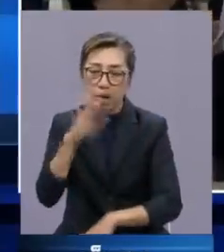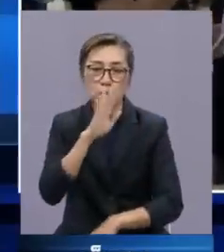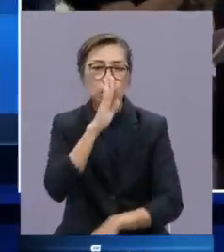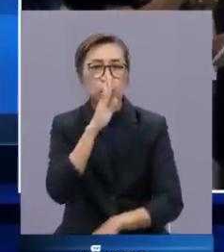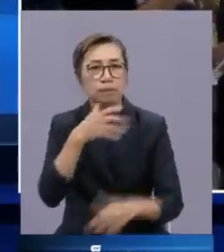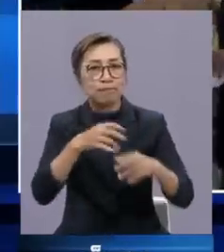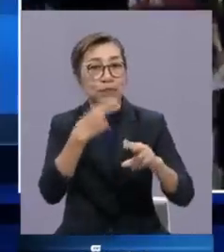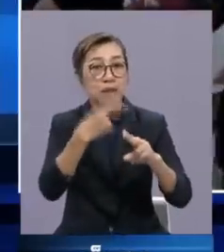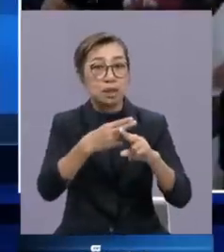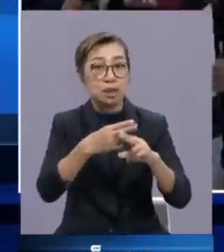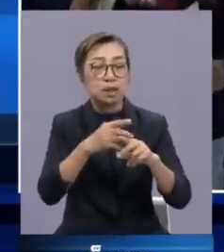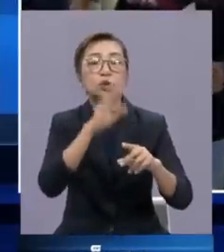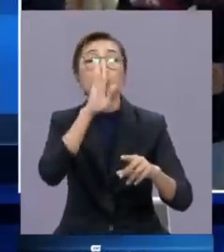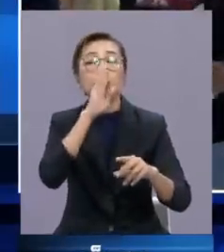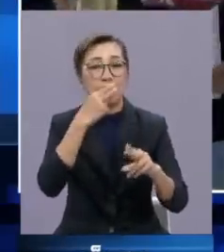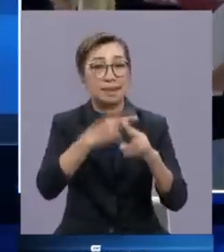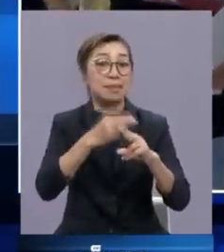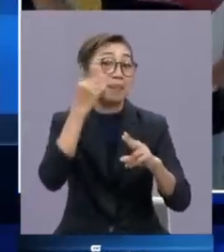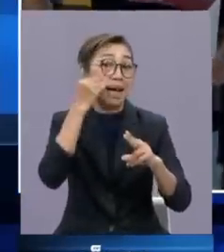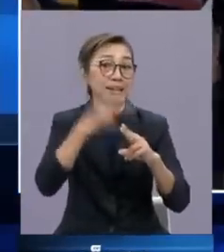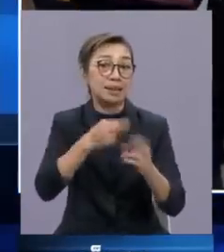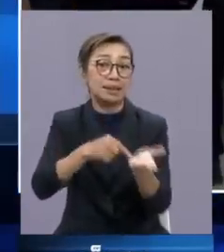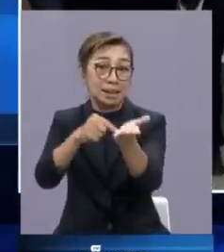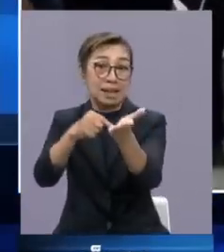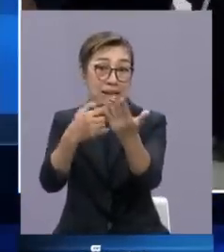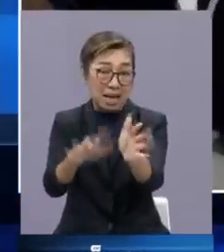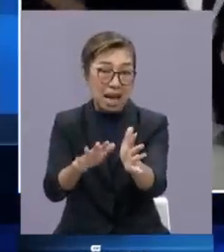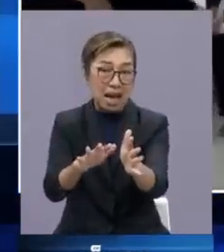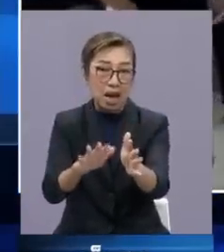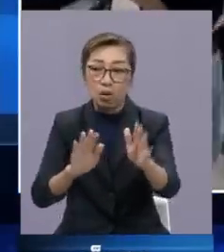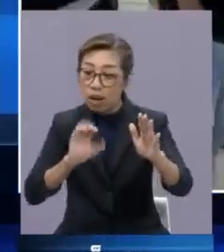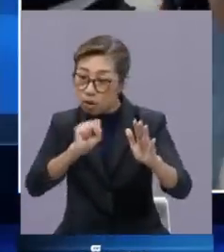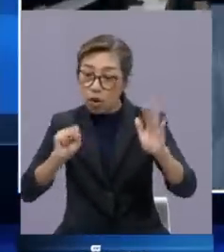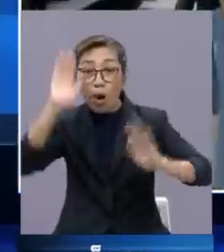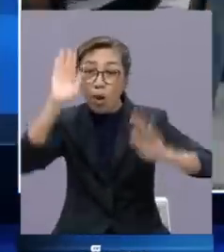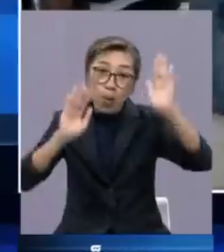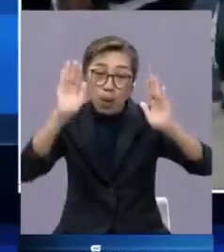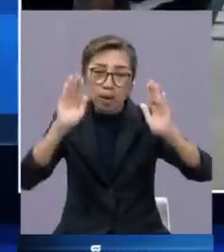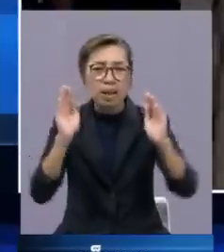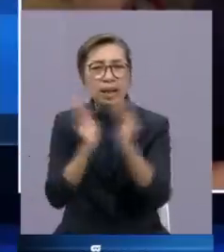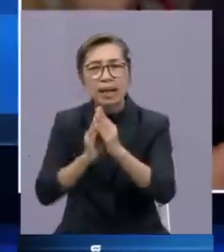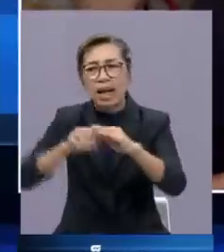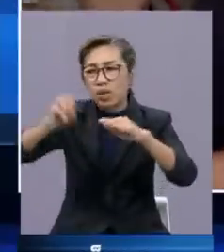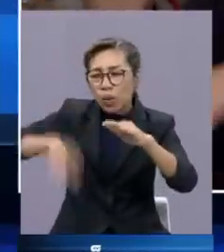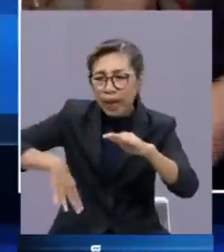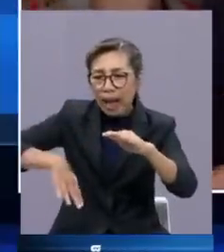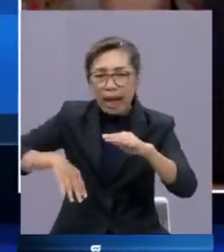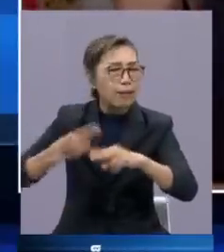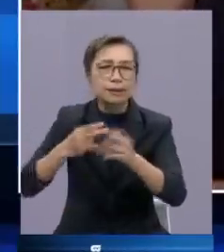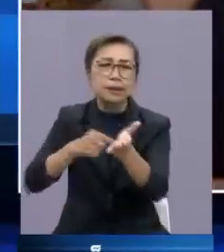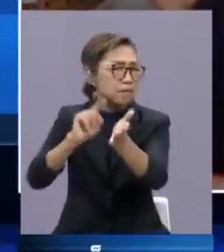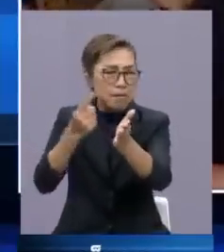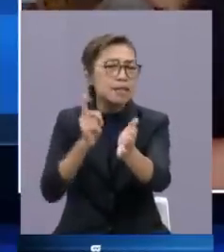ชื่อคนแรกคุณพิธาไปใช่ไหมครับมันไม่มีกรอบกำหนดใช่ไหมก็คือโหวตกันไปเรื่อยๆโหวตกันไปเรื่อยๆจนกว่าอาจจะยอมรับกันเนี่ยน